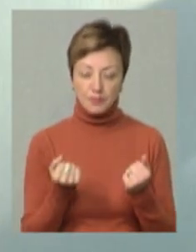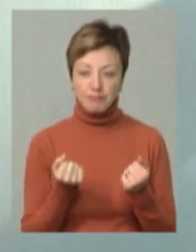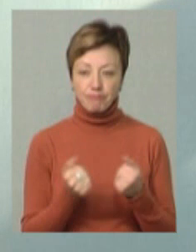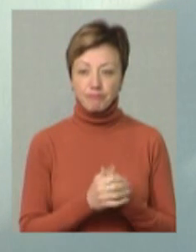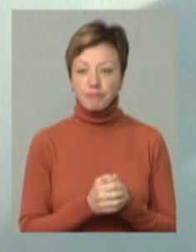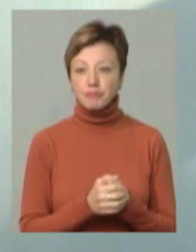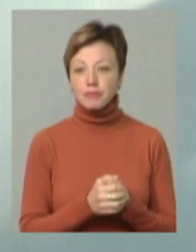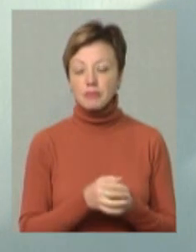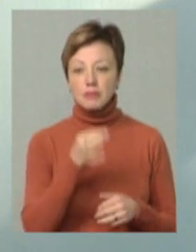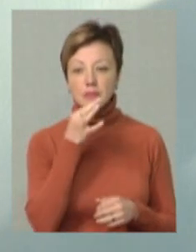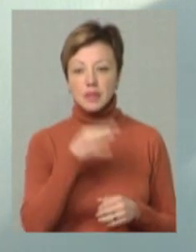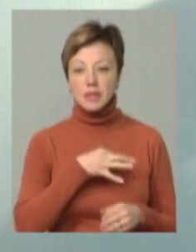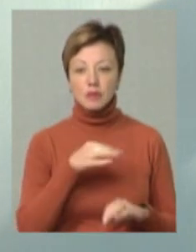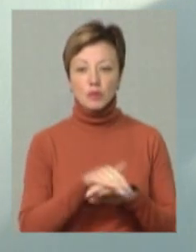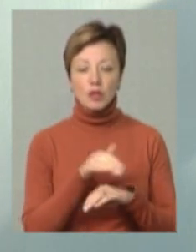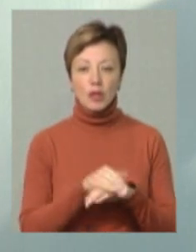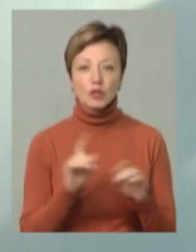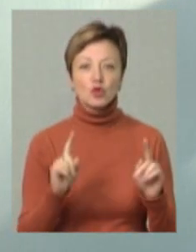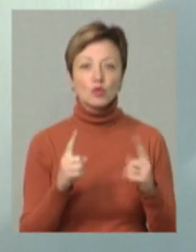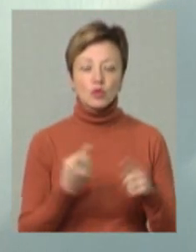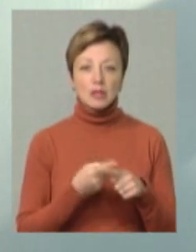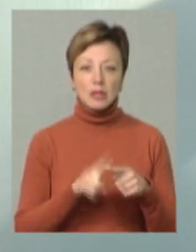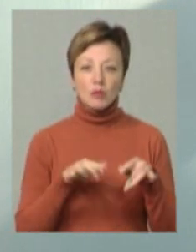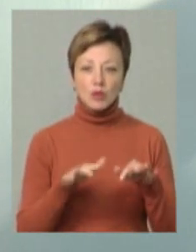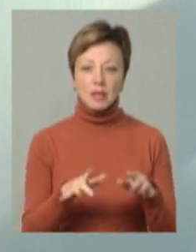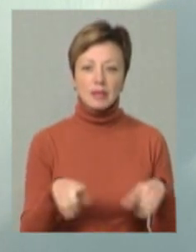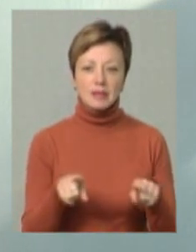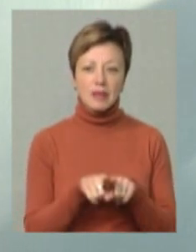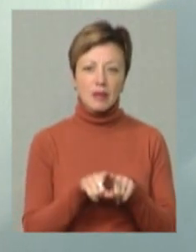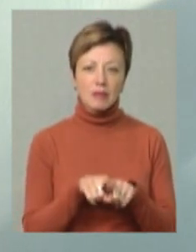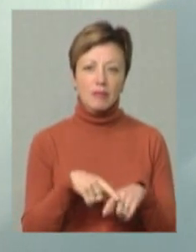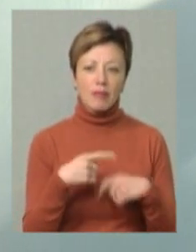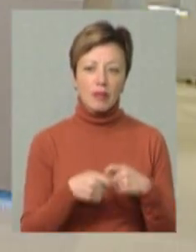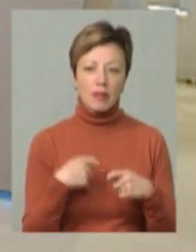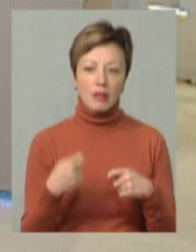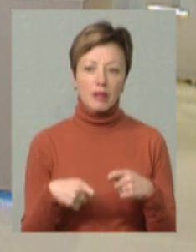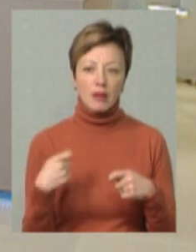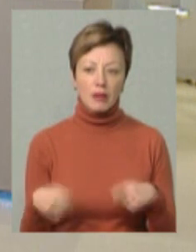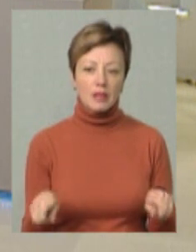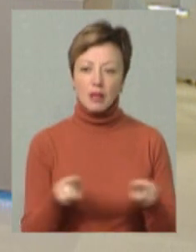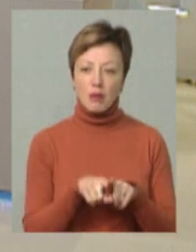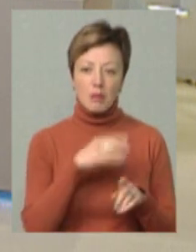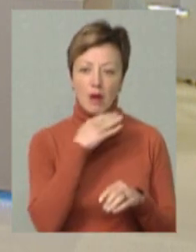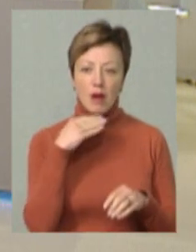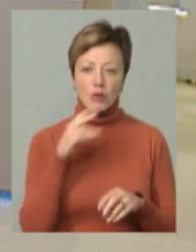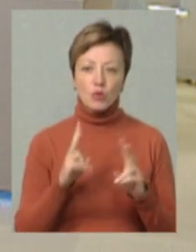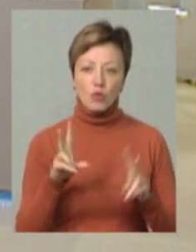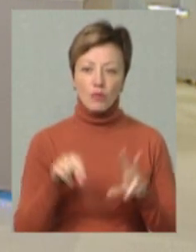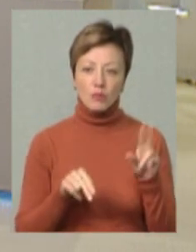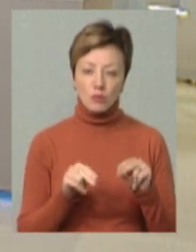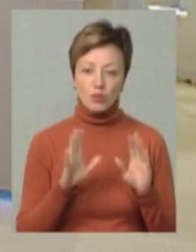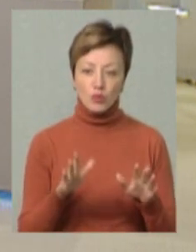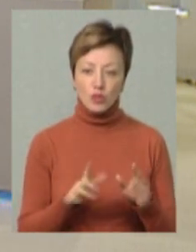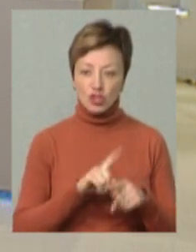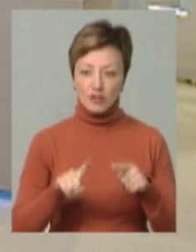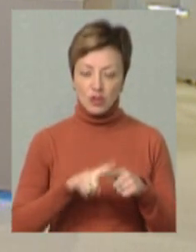А скажіть, будь ласка, чому усе ж таки цей процес так, ну, уповільнений, не такий, як багато хто розраховував, що піде